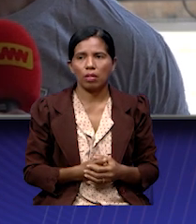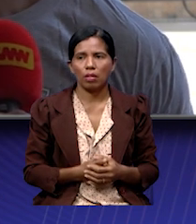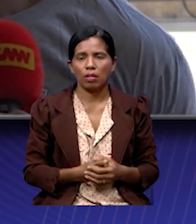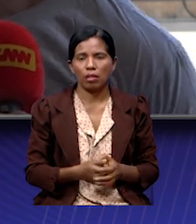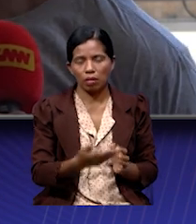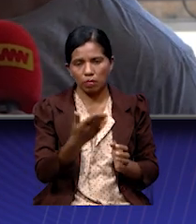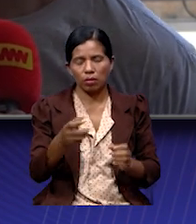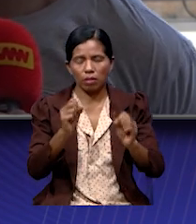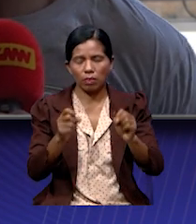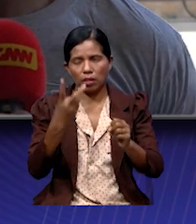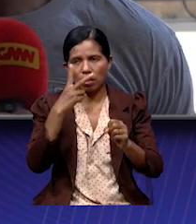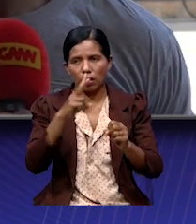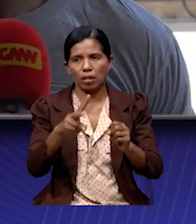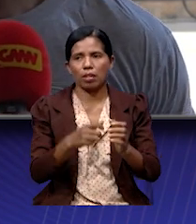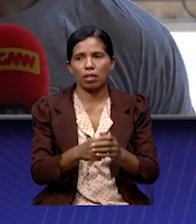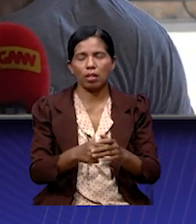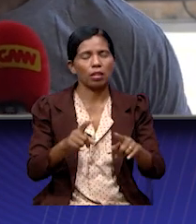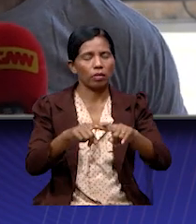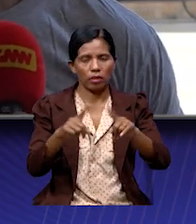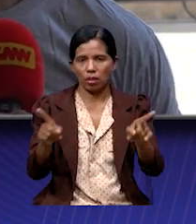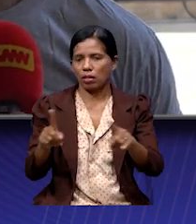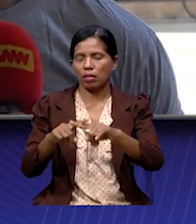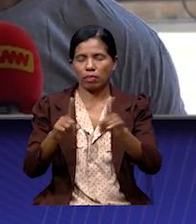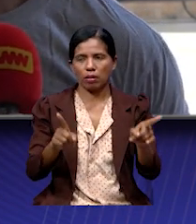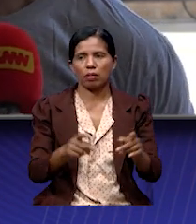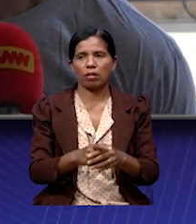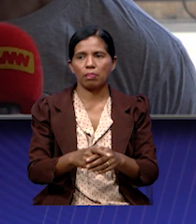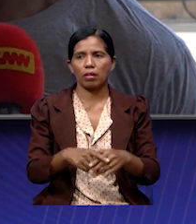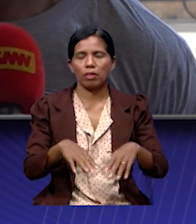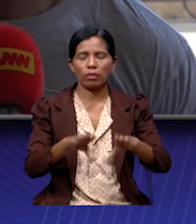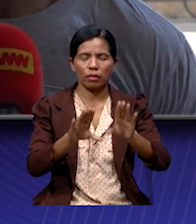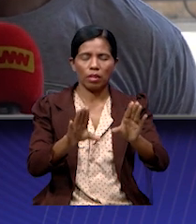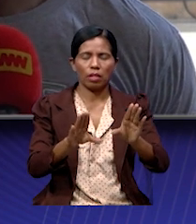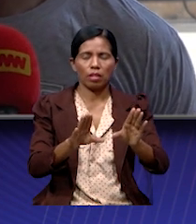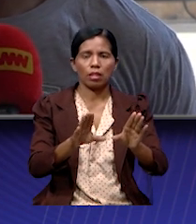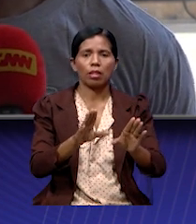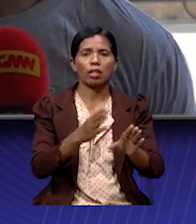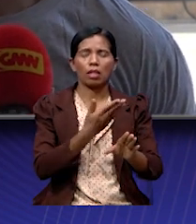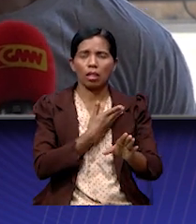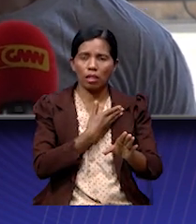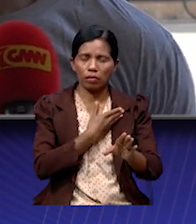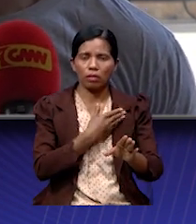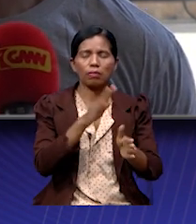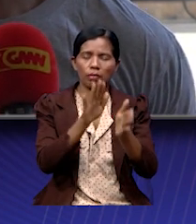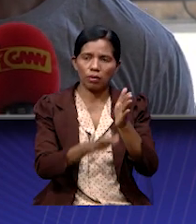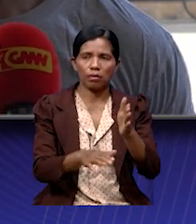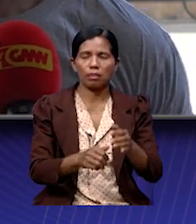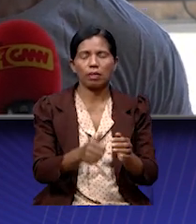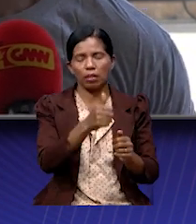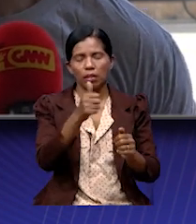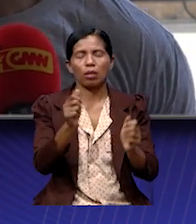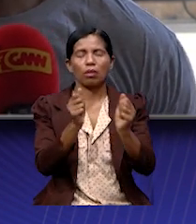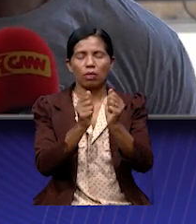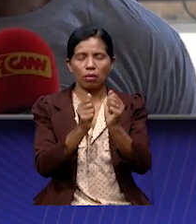lao cobre to presu lahane san balu baratu baratu liutia balu karung karung liutia mas idi de honia razam ami